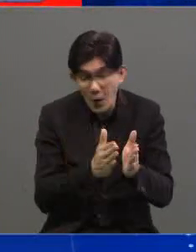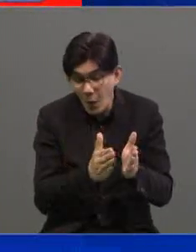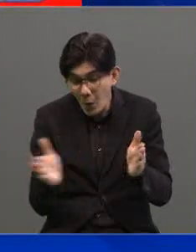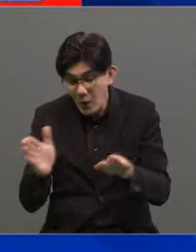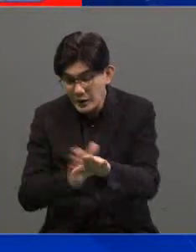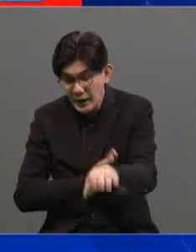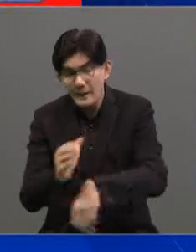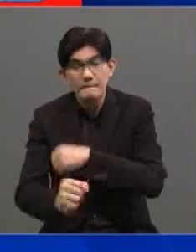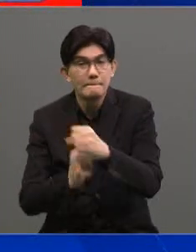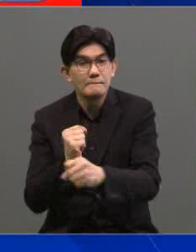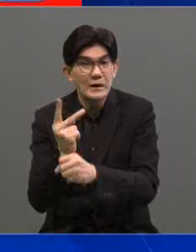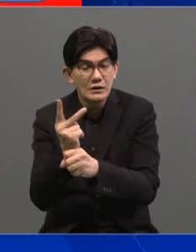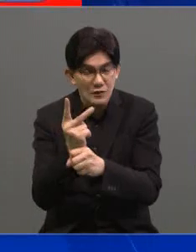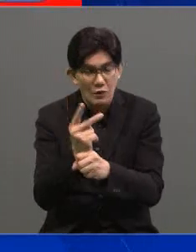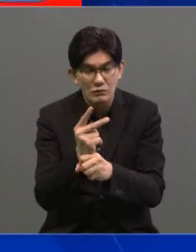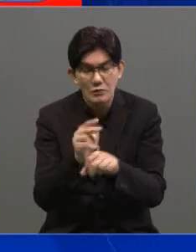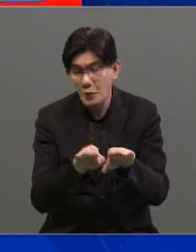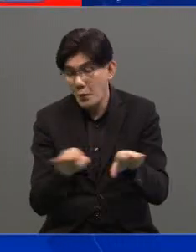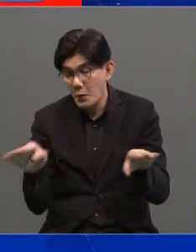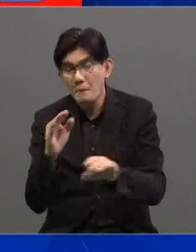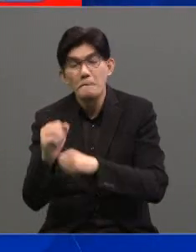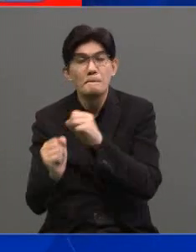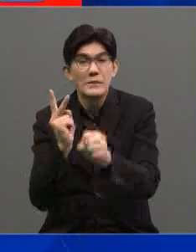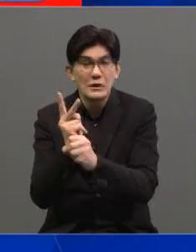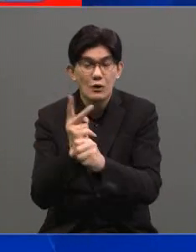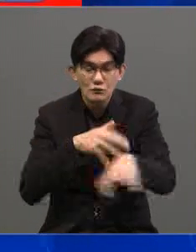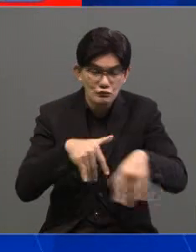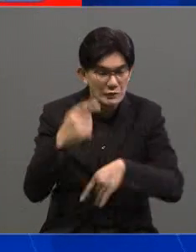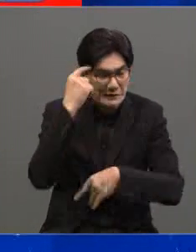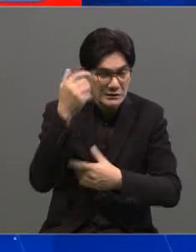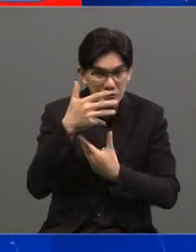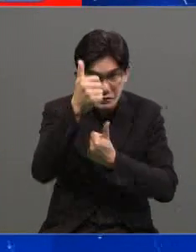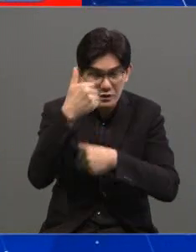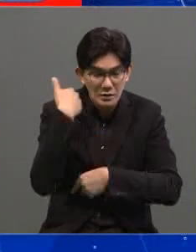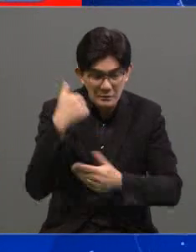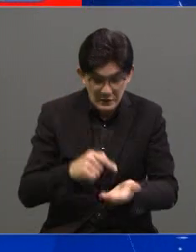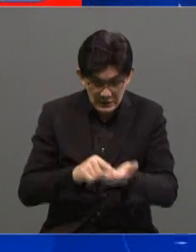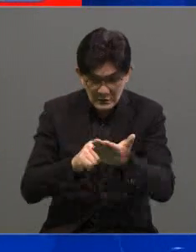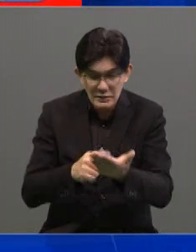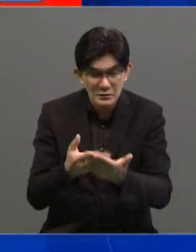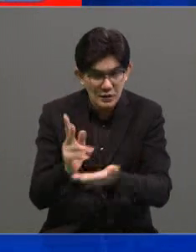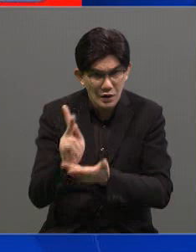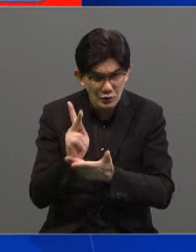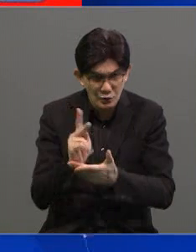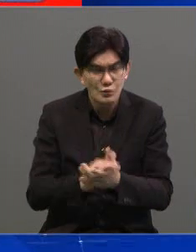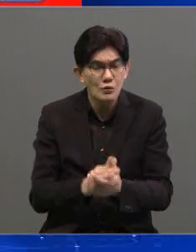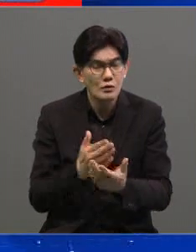านถึง2ปีคือคงที่ไปเลย2ปีทำให้มีประชาชนเนี่ยมีความสนใจมายื่นขอสินเชื่อแล้วกว่